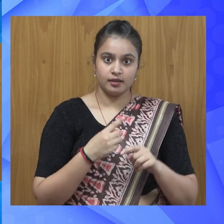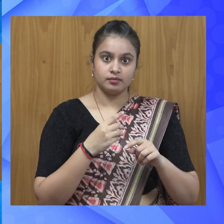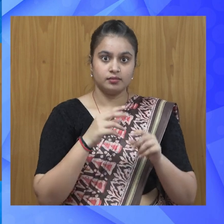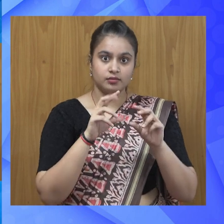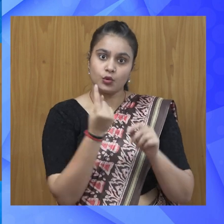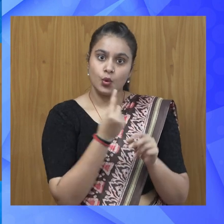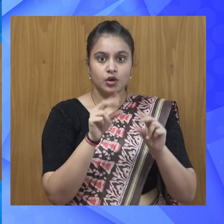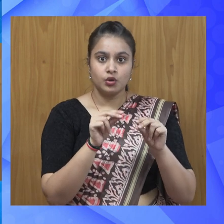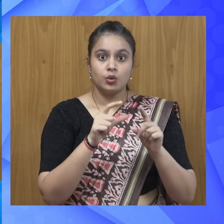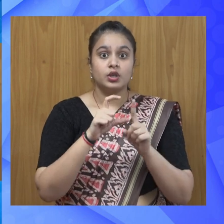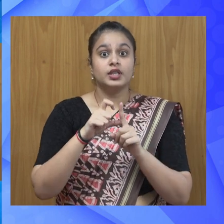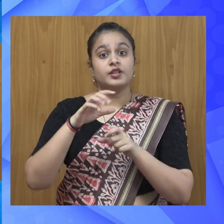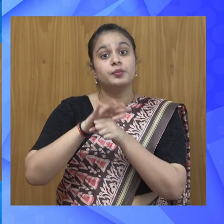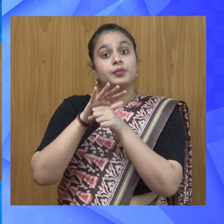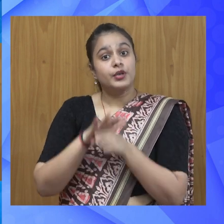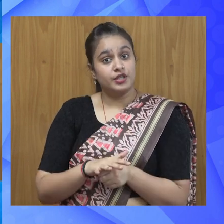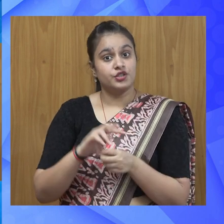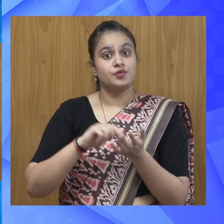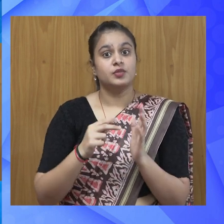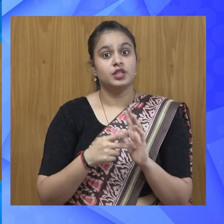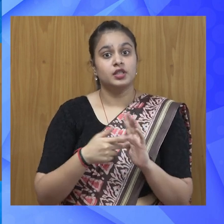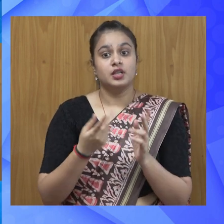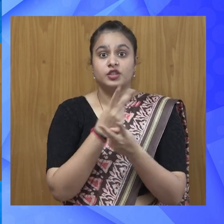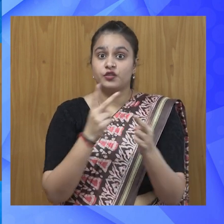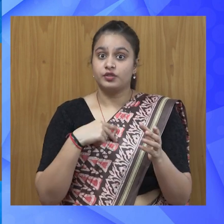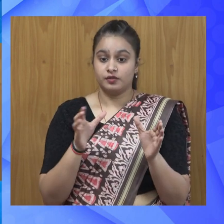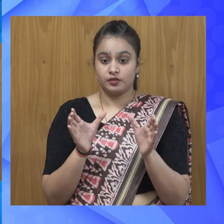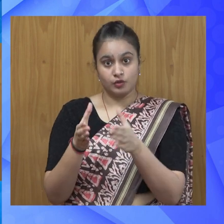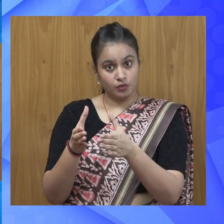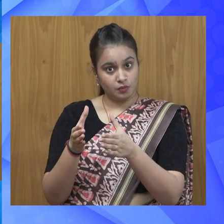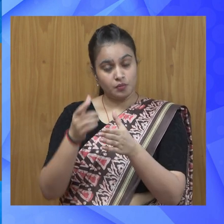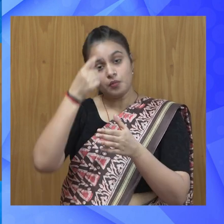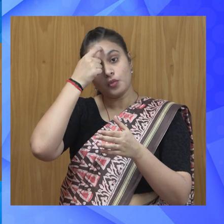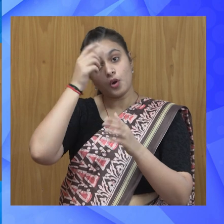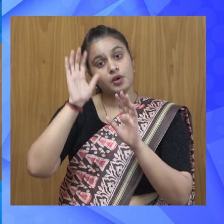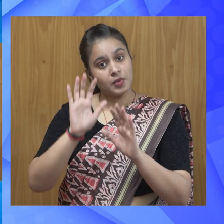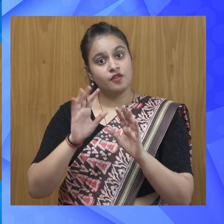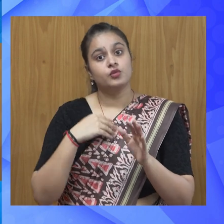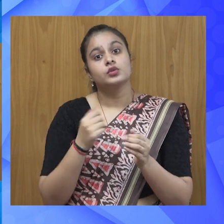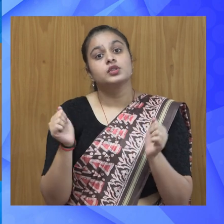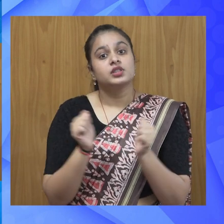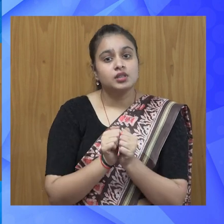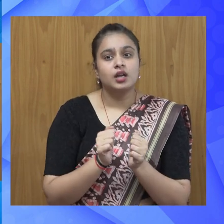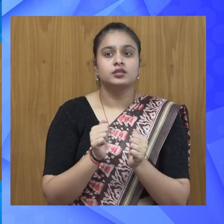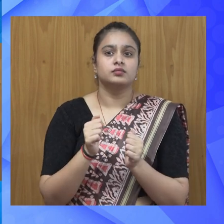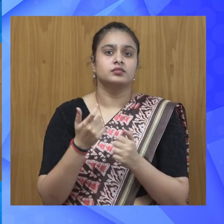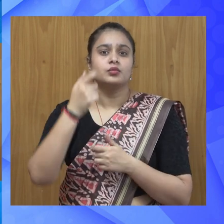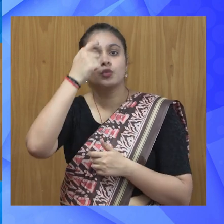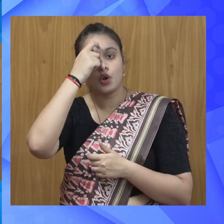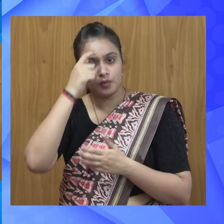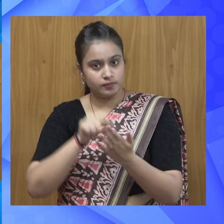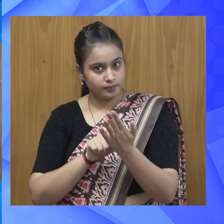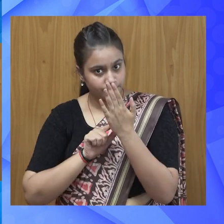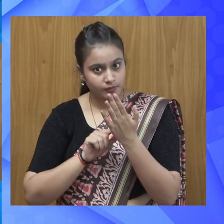आपको डिप्रेशन होगा। डिप्रेशन का मतलब आपको ग्रुप ऑफ सिम्टम्स होने चाहिए, उसके साथ साथ आपको एक कष्ट का अनुभव होना चाहिए और